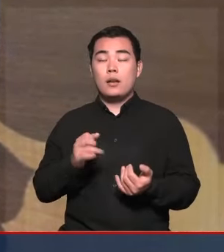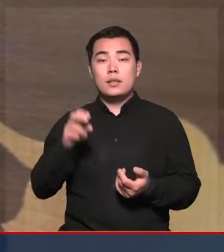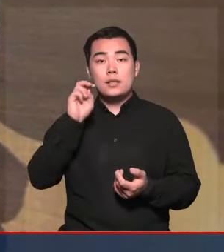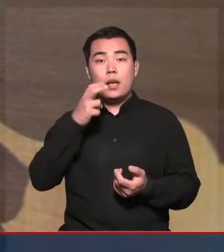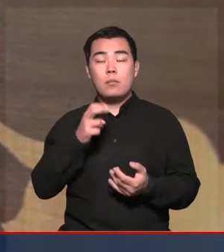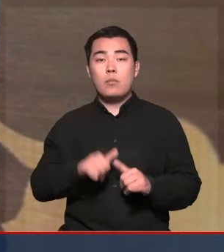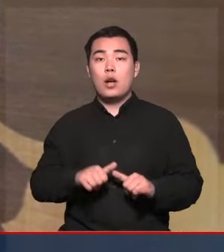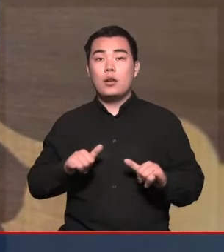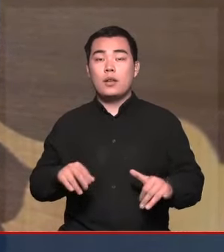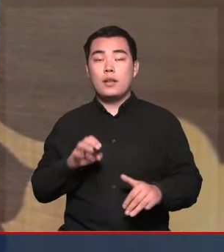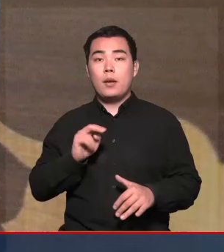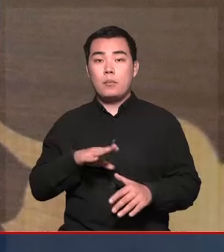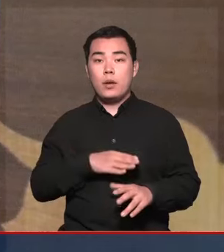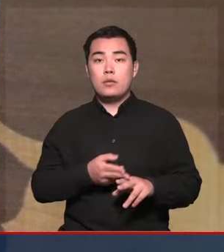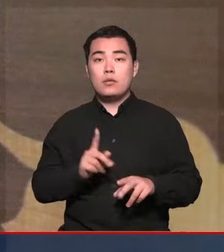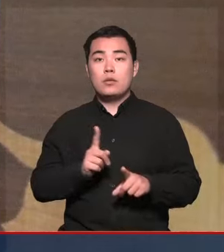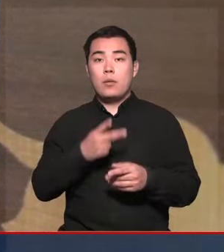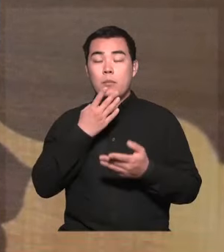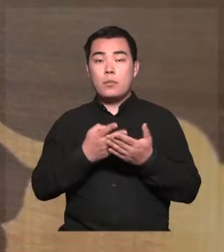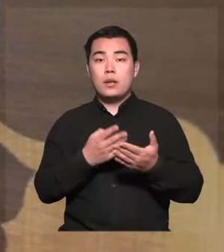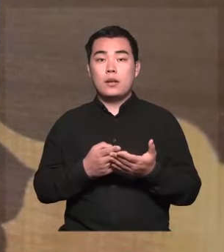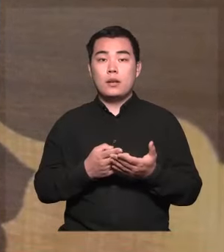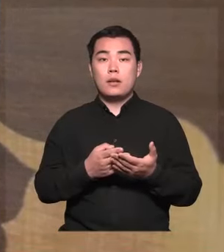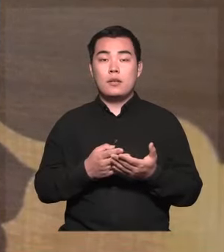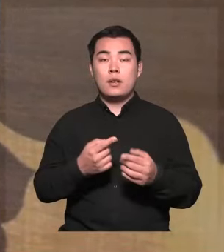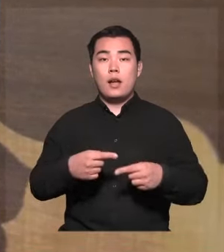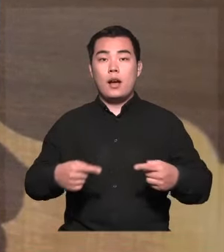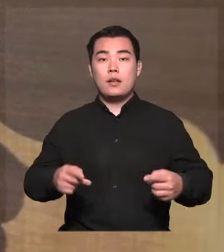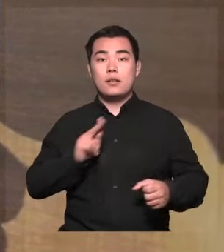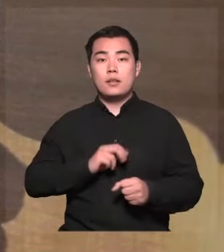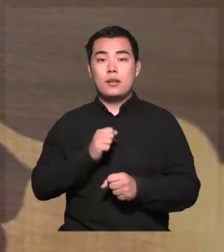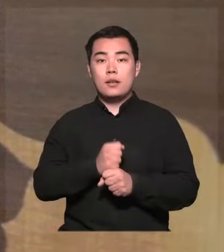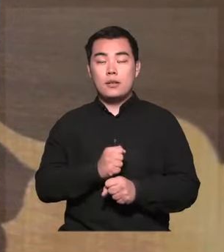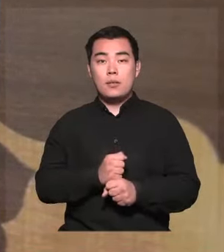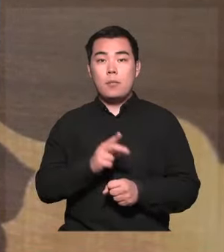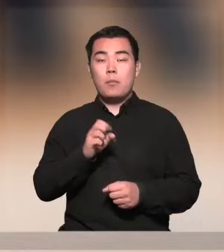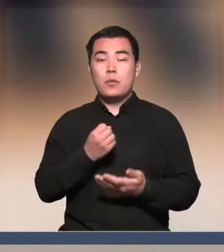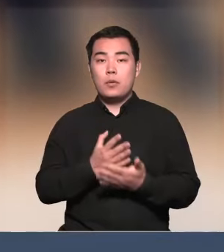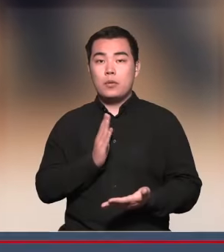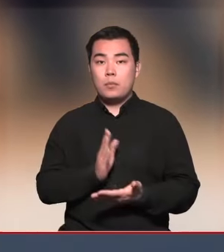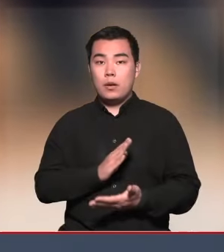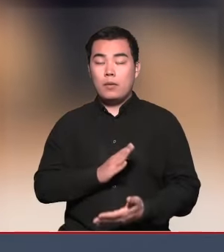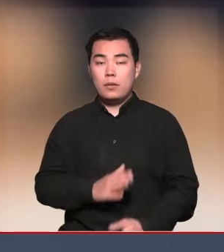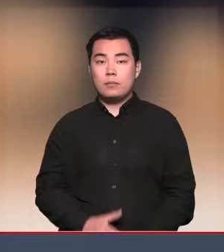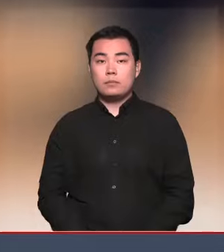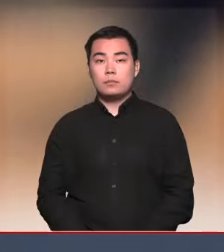үлкен сеп. Өйткені жаһандану заманда жан дүниеңнің қылын шертетін аспаптың құны қымбат.